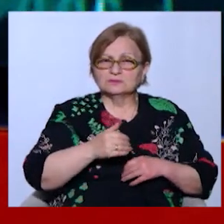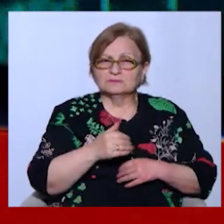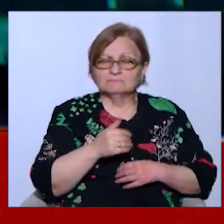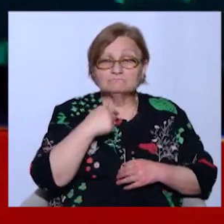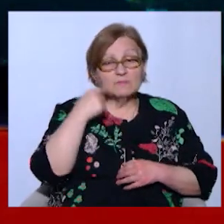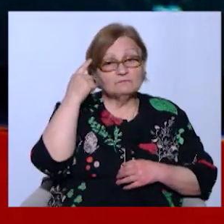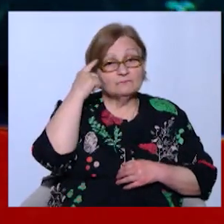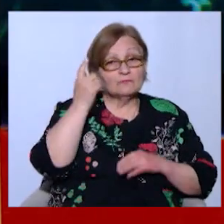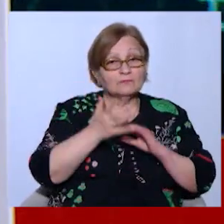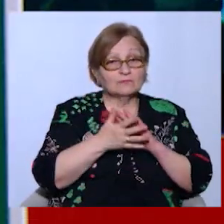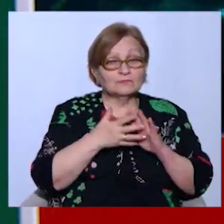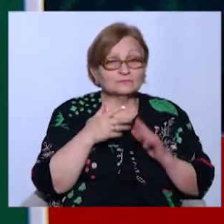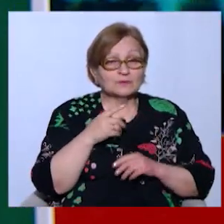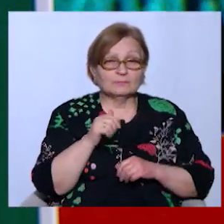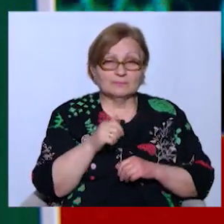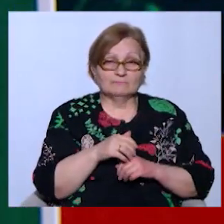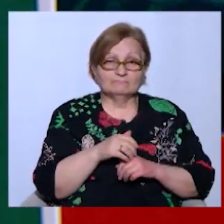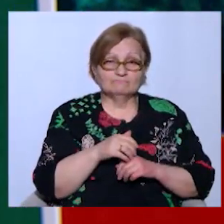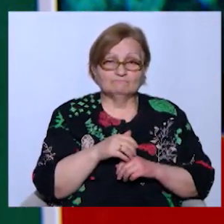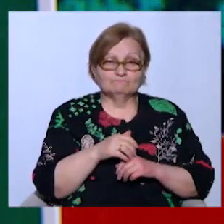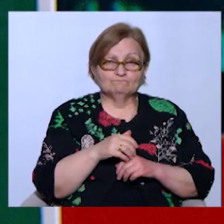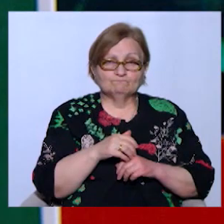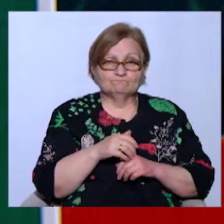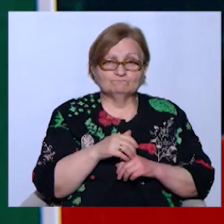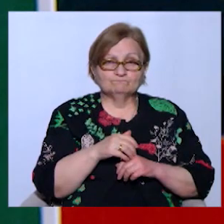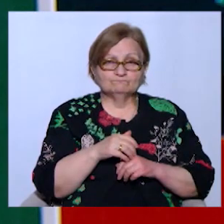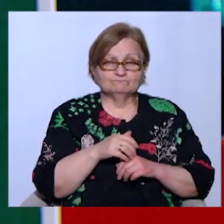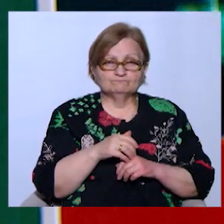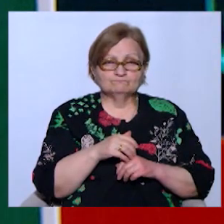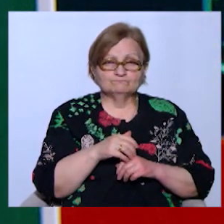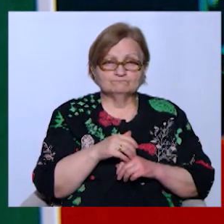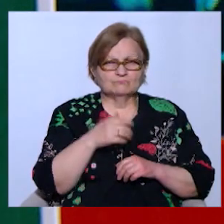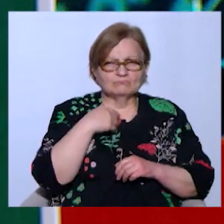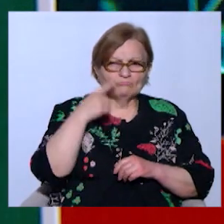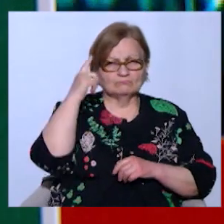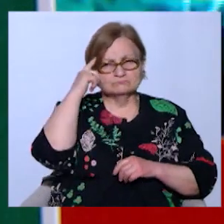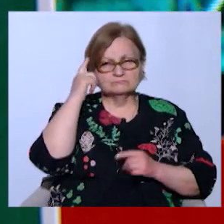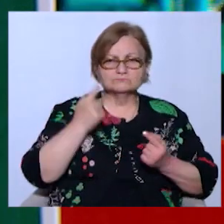მე ხვდები ამას. არ ვიწყებ დიდ გარდაქმნებს და დიდ